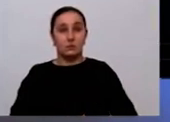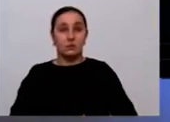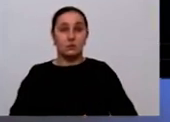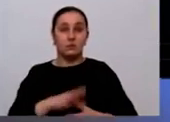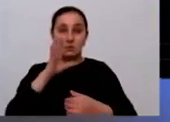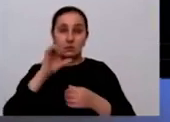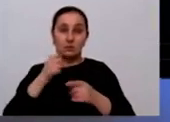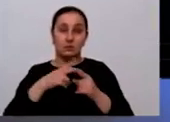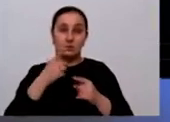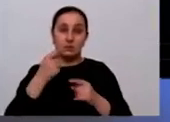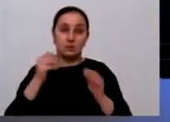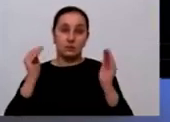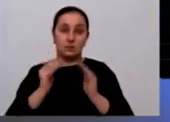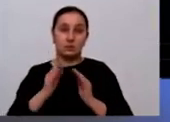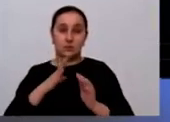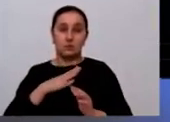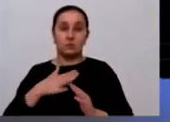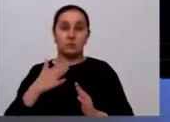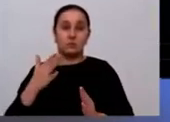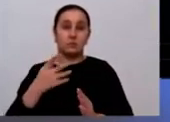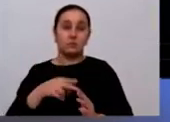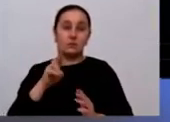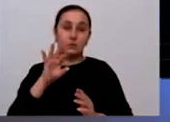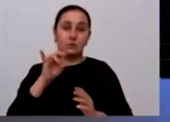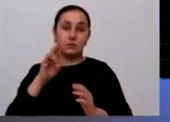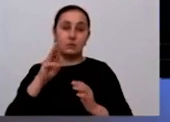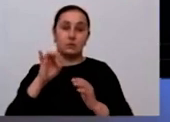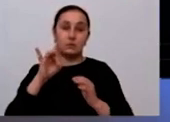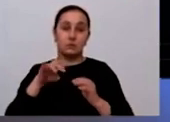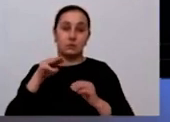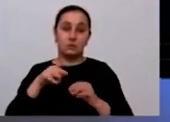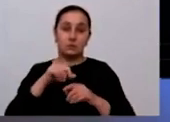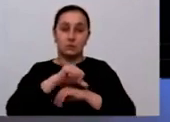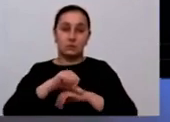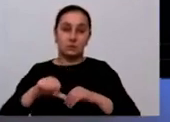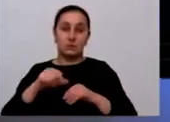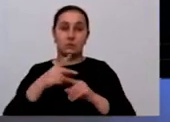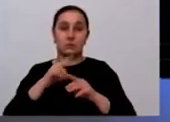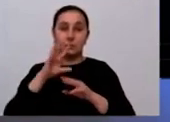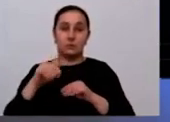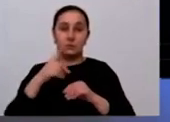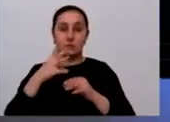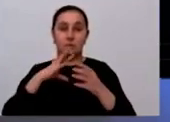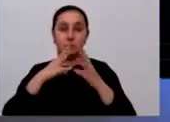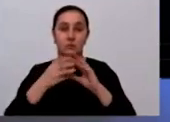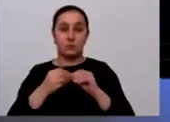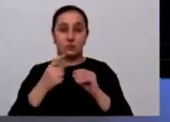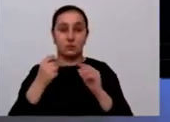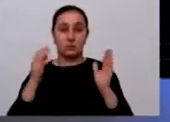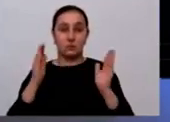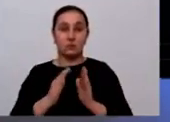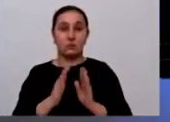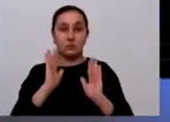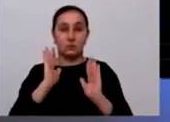Va biroz hajmi kattaroq. Shu uchun biz Ctrl T orqali lineyka, ya'ni chizg'ichni chiqarib, uning hajmini biroz kichraytirib